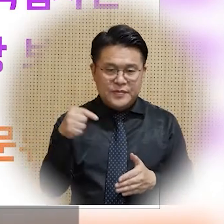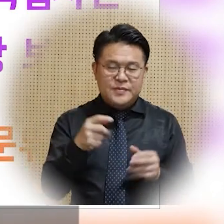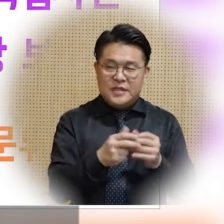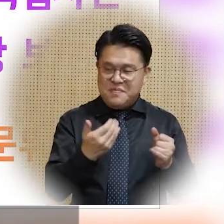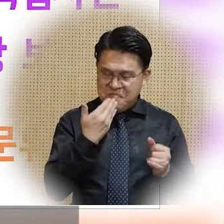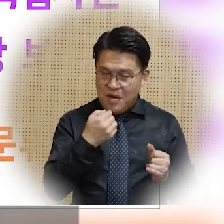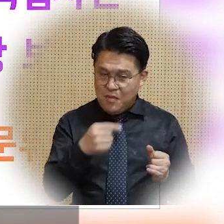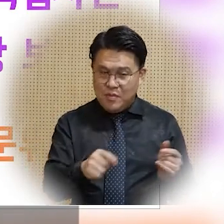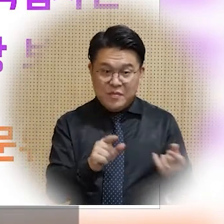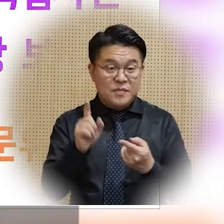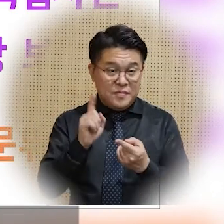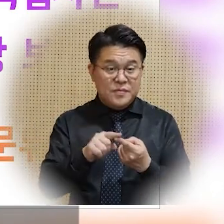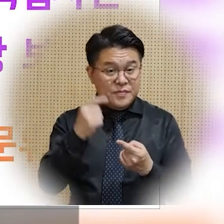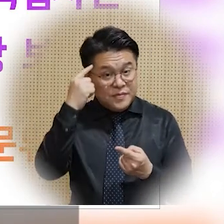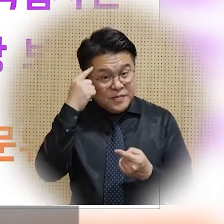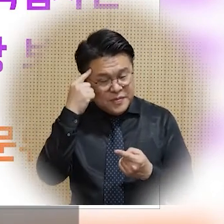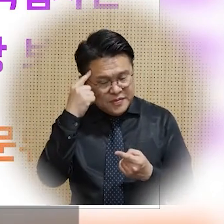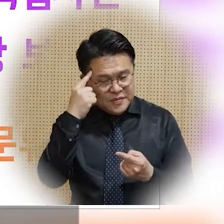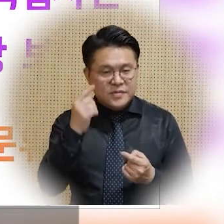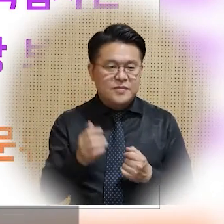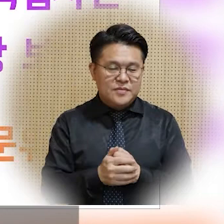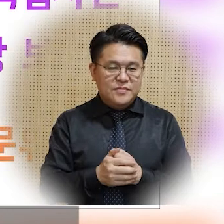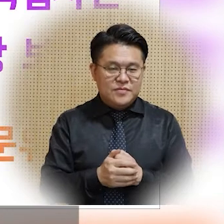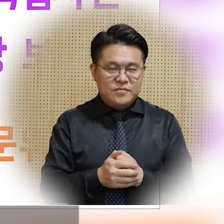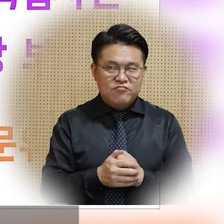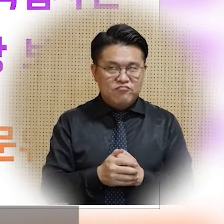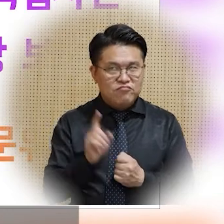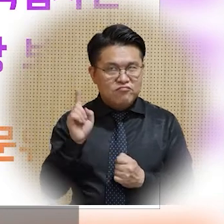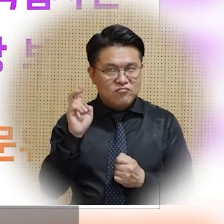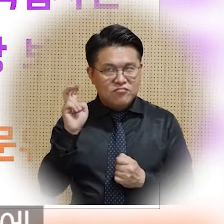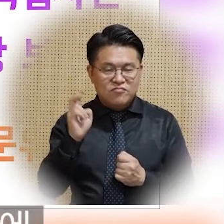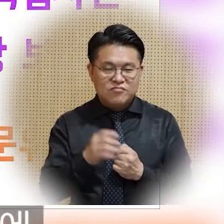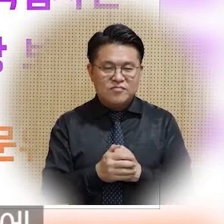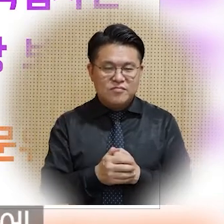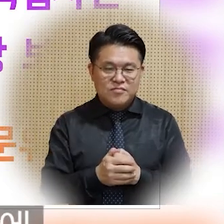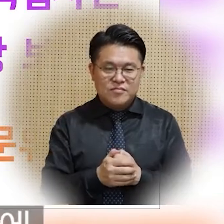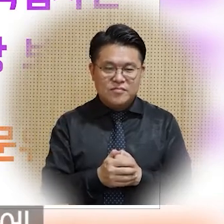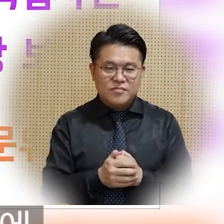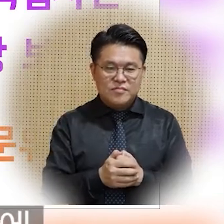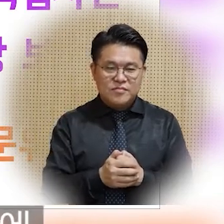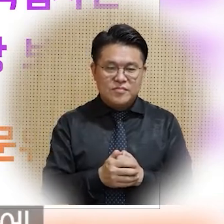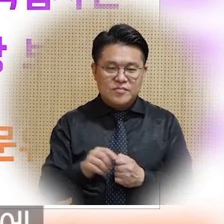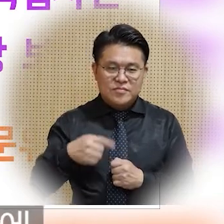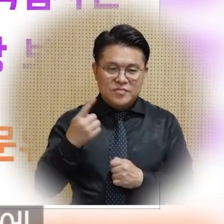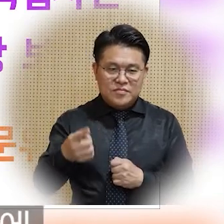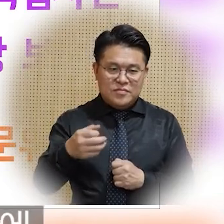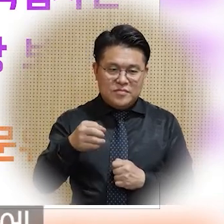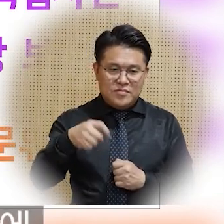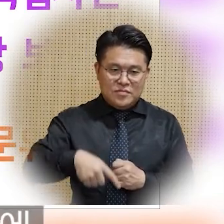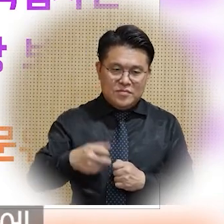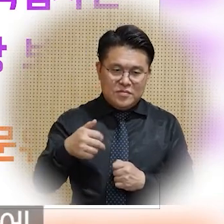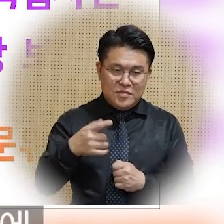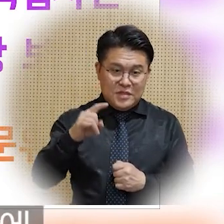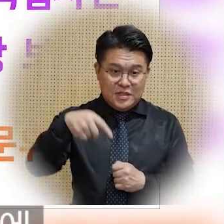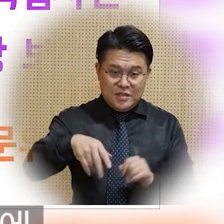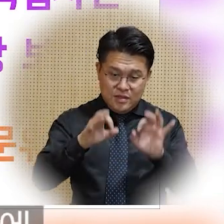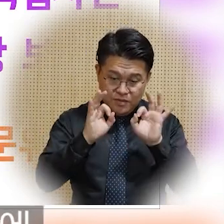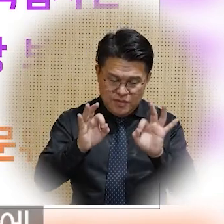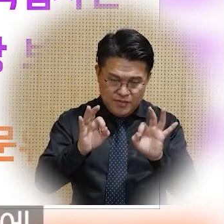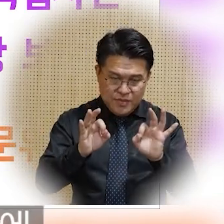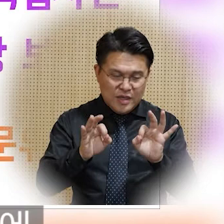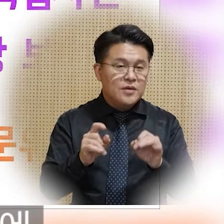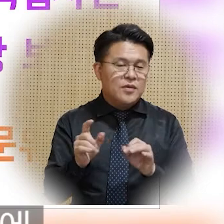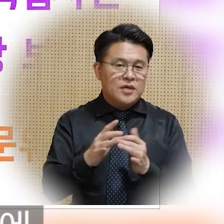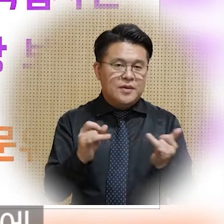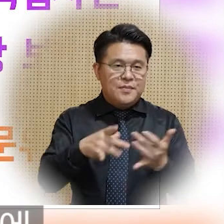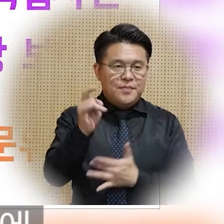일들이 무엇이 있을까라는 생각들을 해보면 좋지 않을까 싶습니다. 자, 그래서 뭐 워크넷에도 이제 많은 정보들이